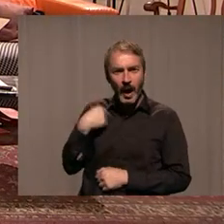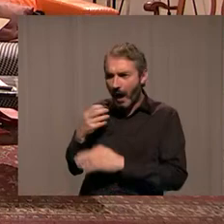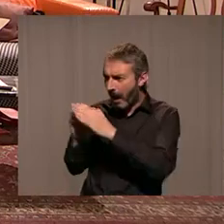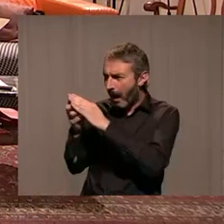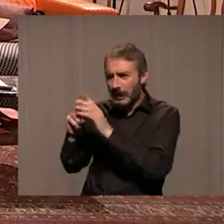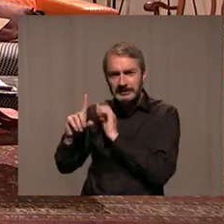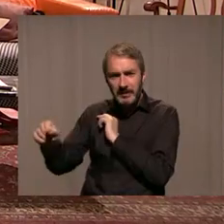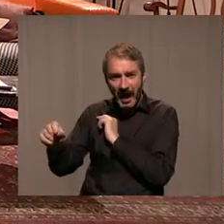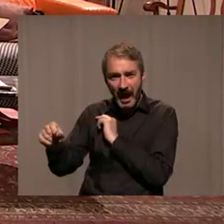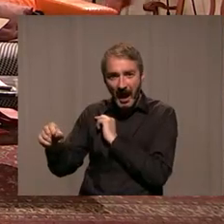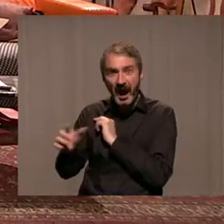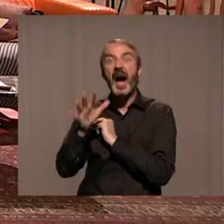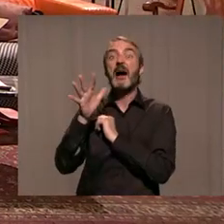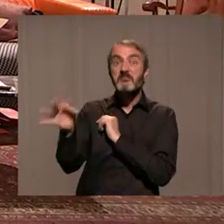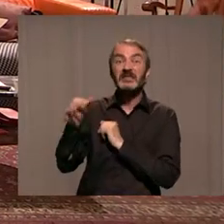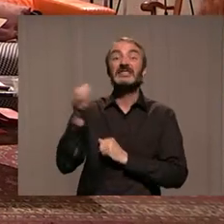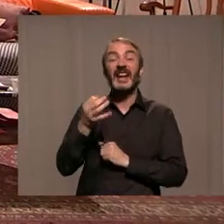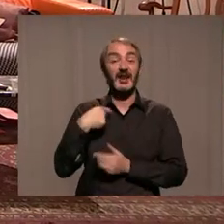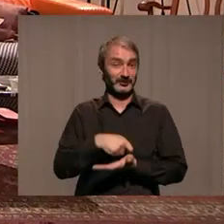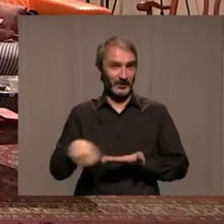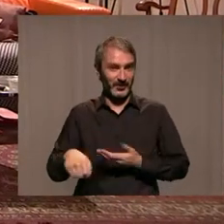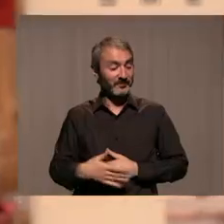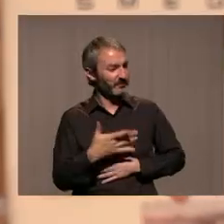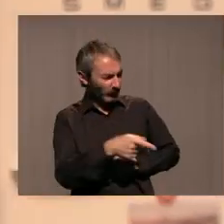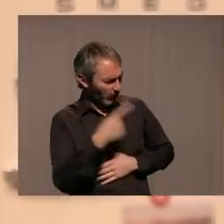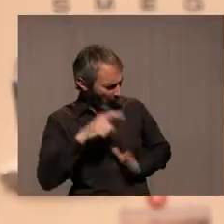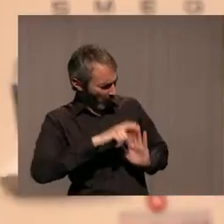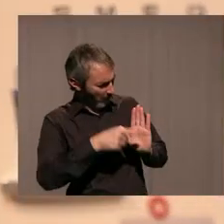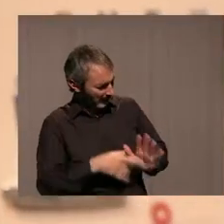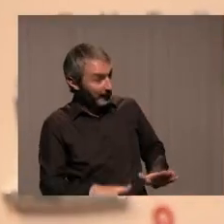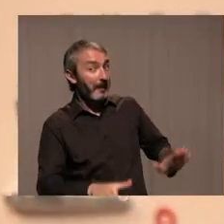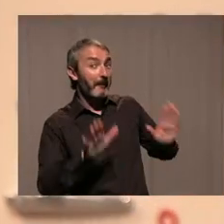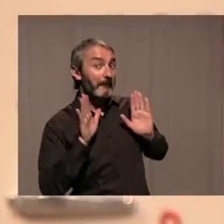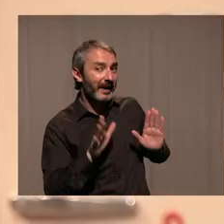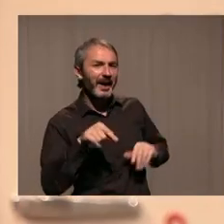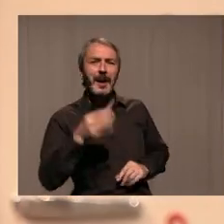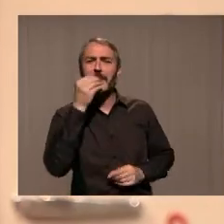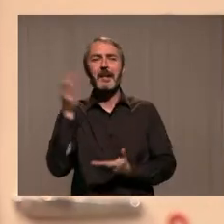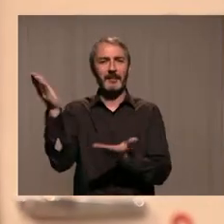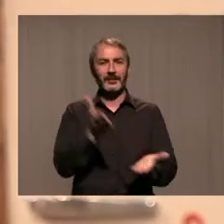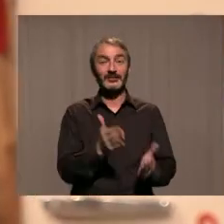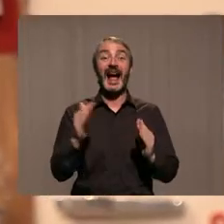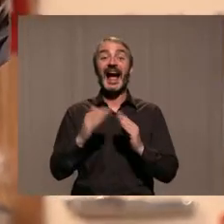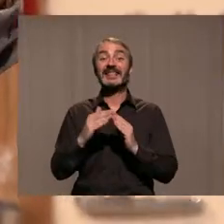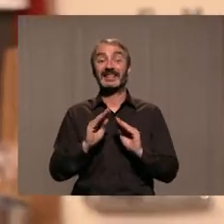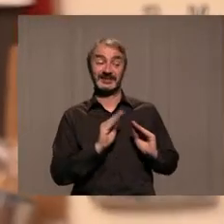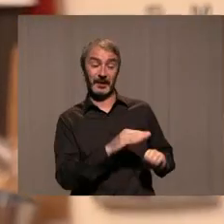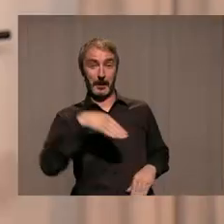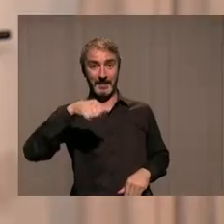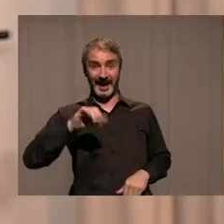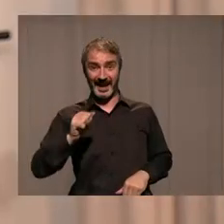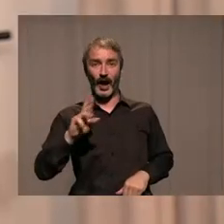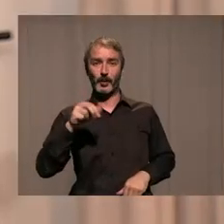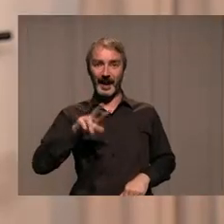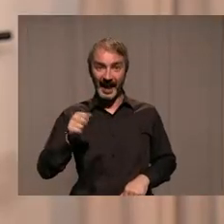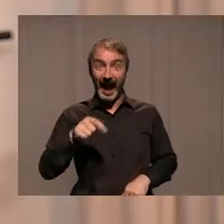va. I cotitza. Sí, sí. Bueno, bé, en fi, ja veig que tens de tot. Però el que anàvem, benvinguts a casa de la Maria Rovira, encara que no ho